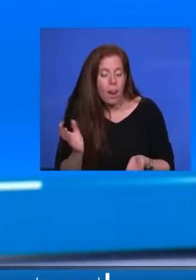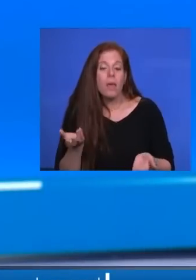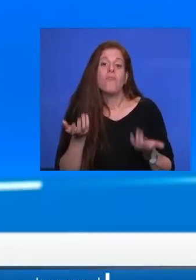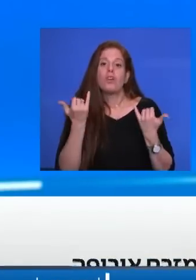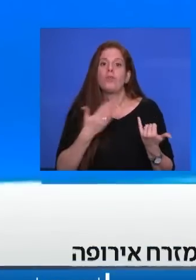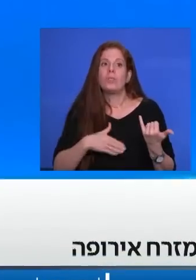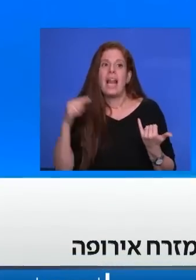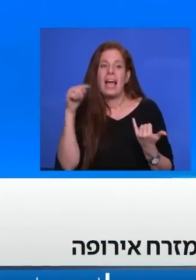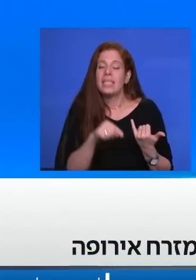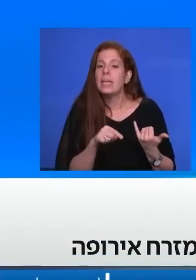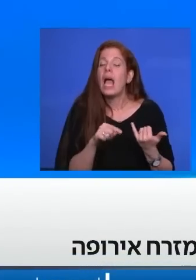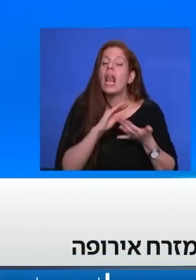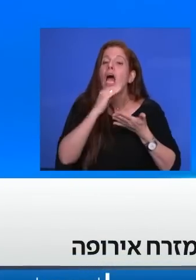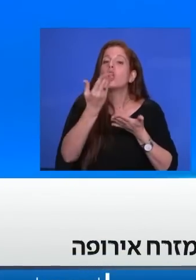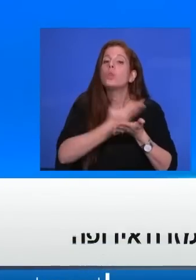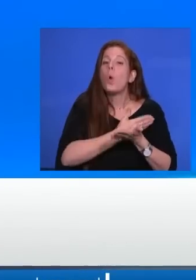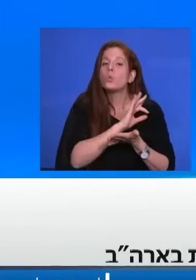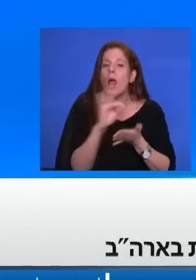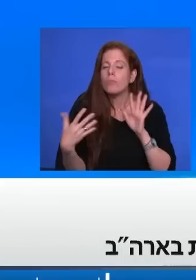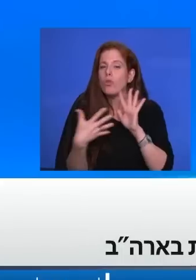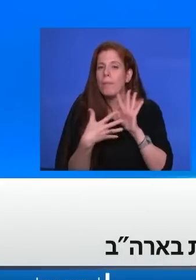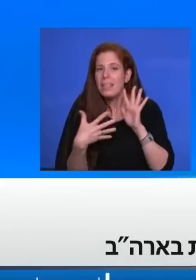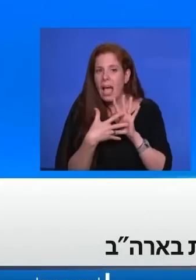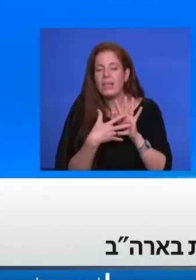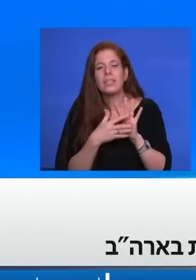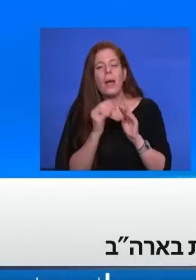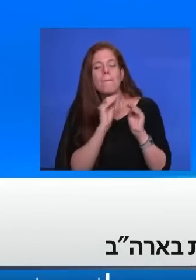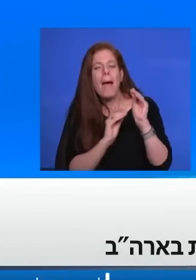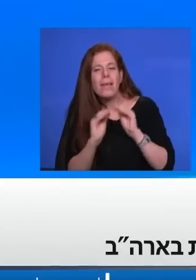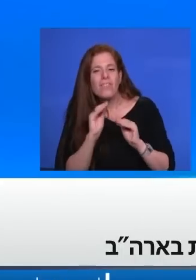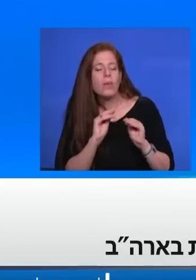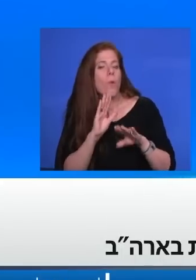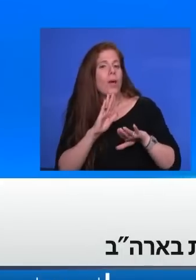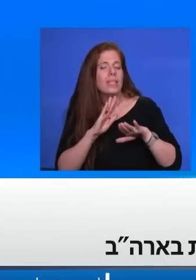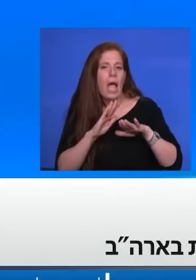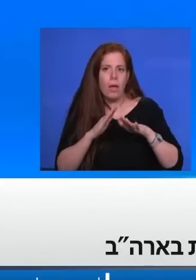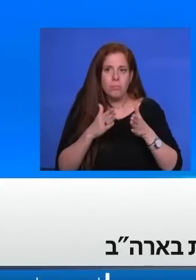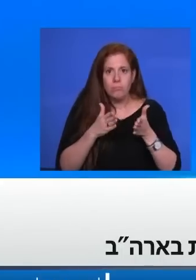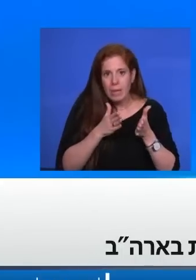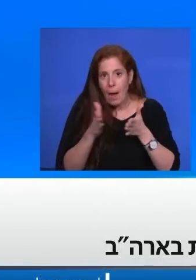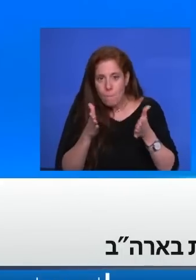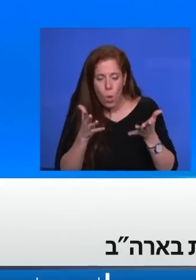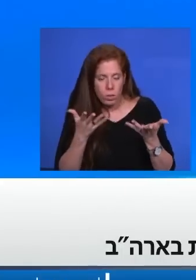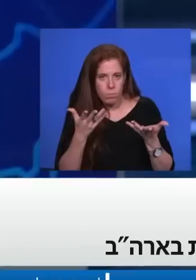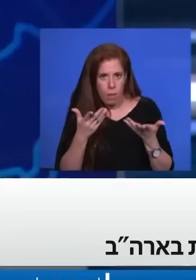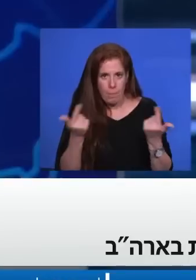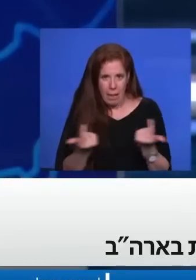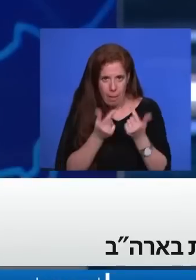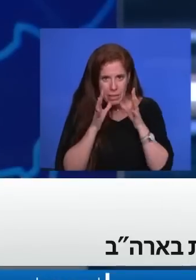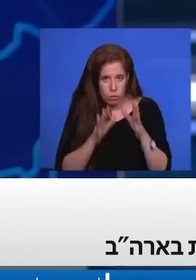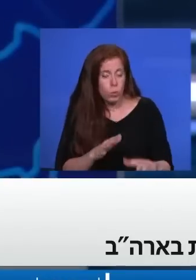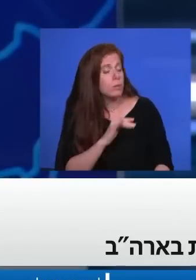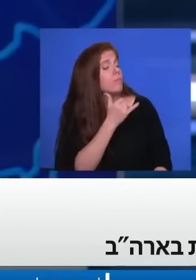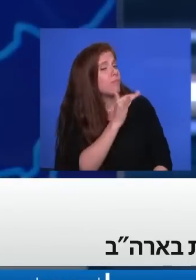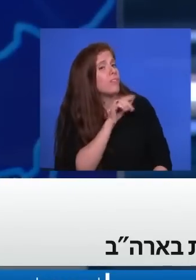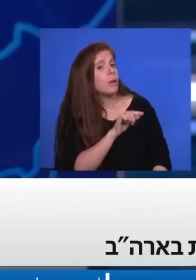לדוח שלכם, שבדק בעצם את המרכיבים או את המגמות במלחמה באנטישמיות. כן, וגם זה כבר דבר